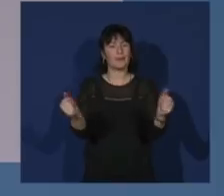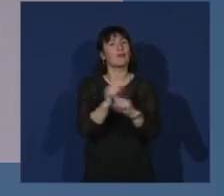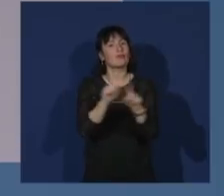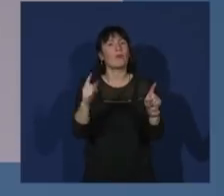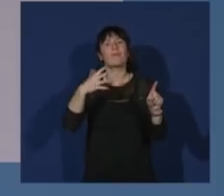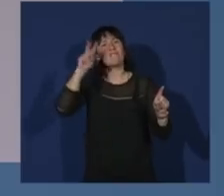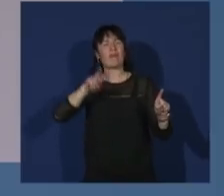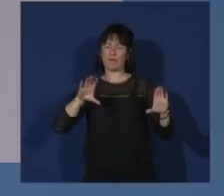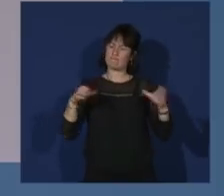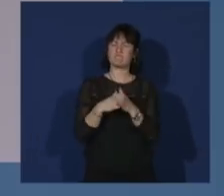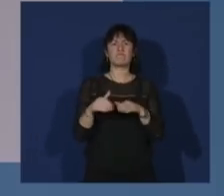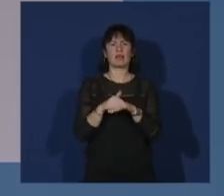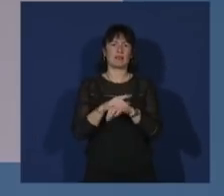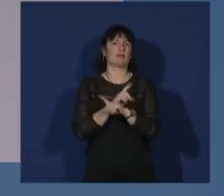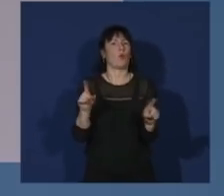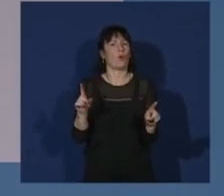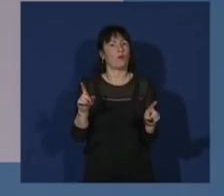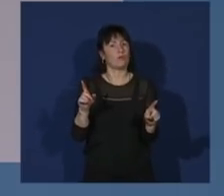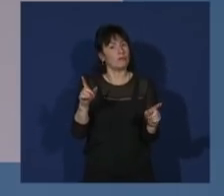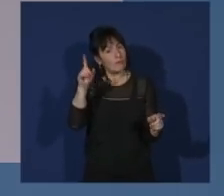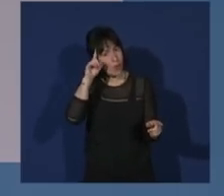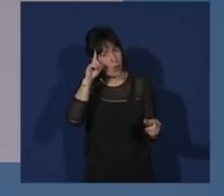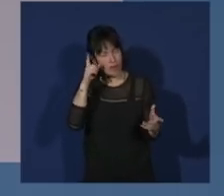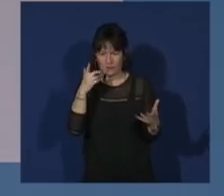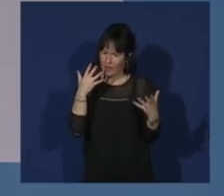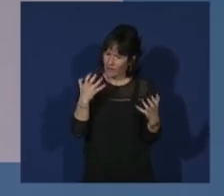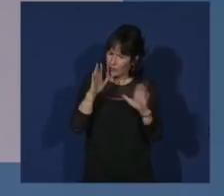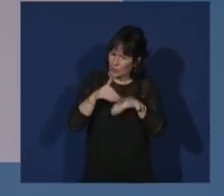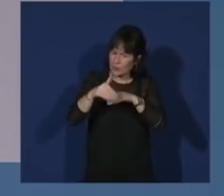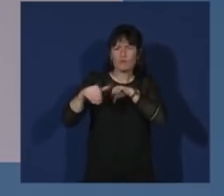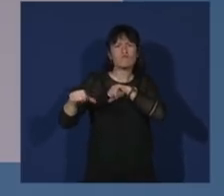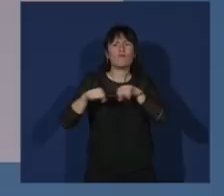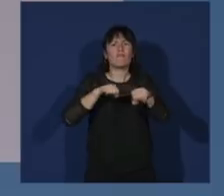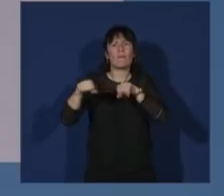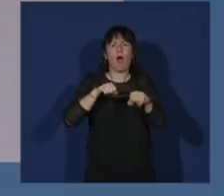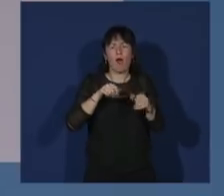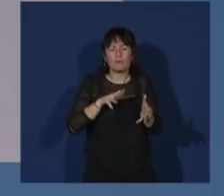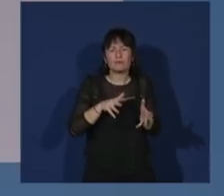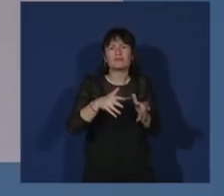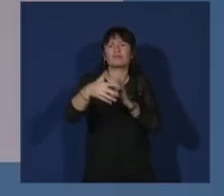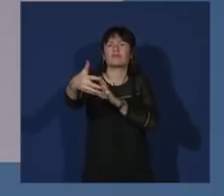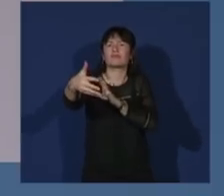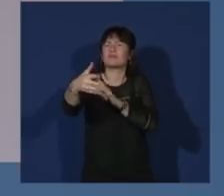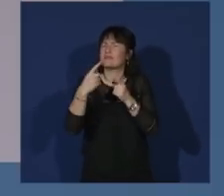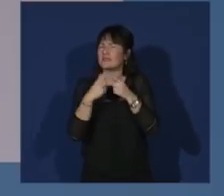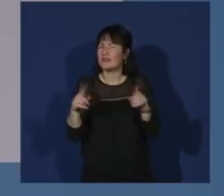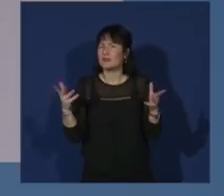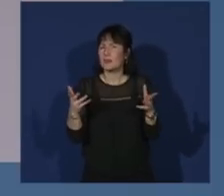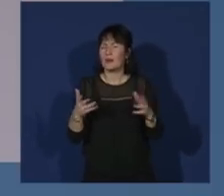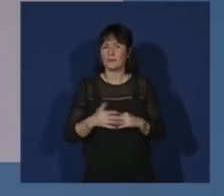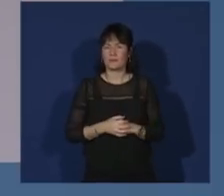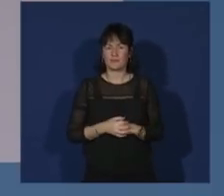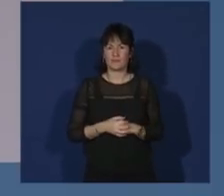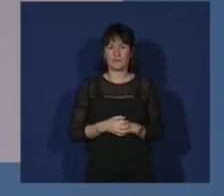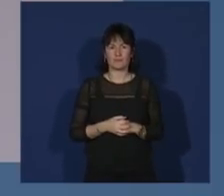parti. Parce que nous voulons rester un mouvement. Quelle est la différence ? La différence,